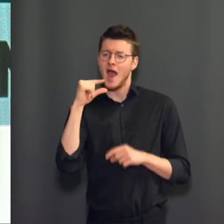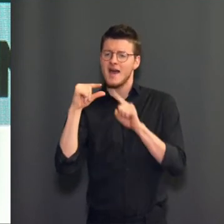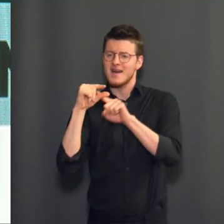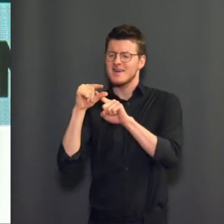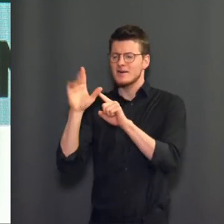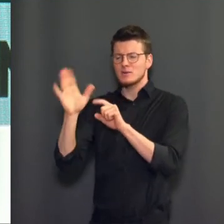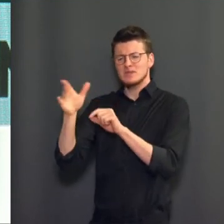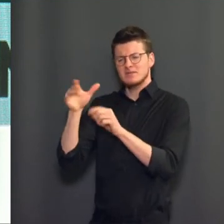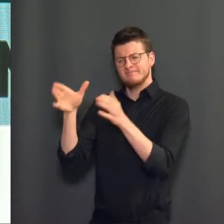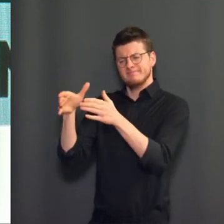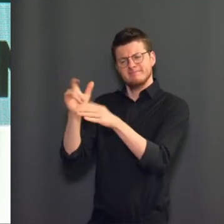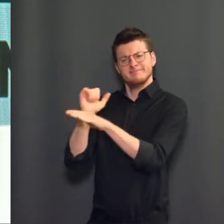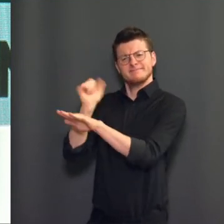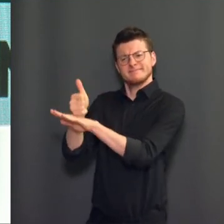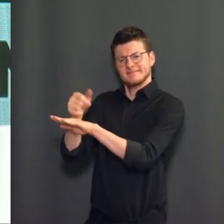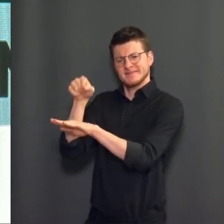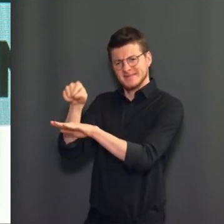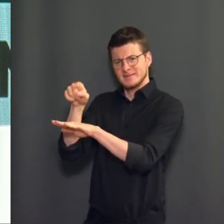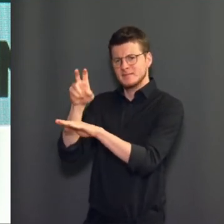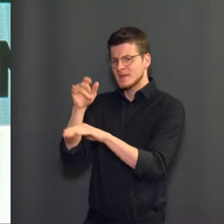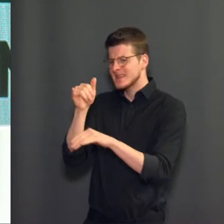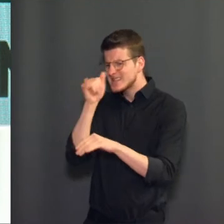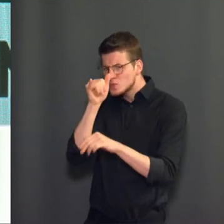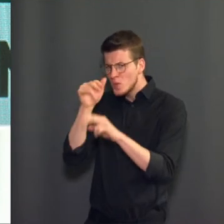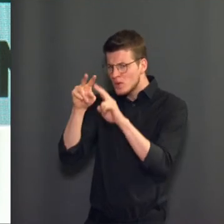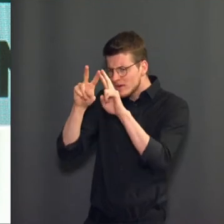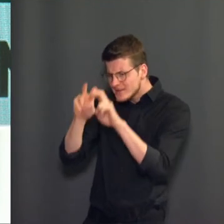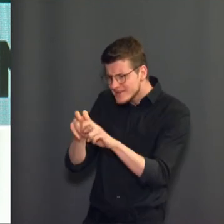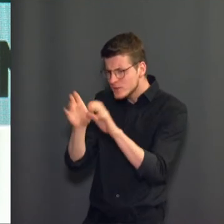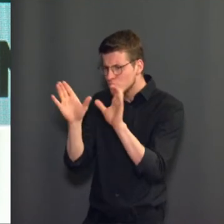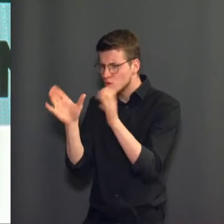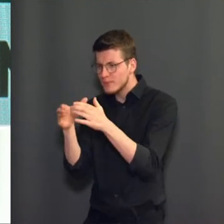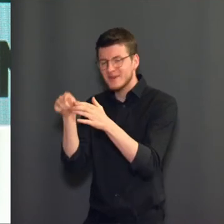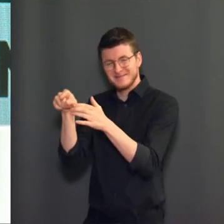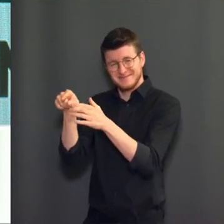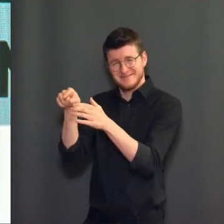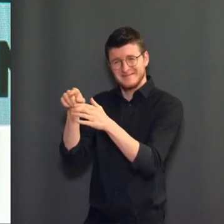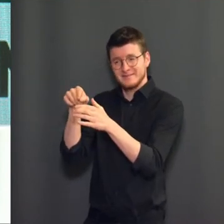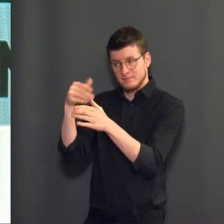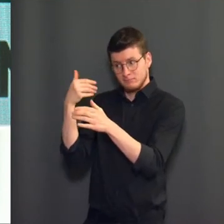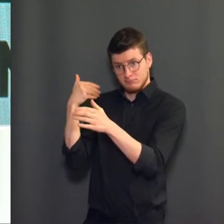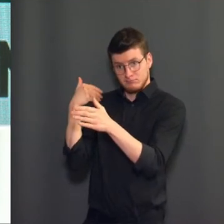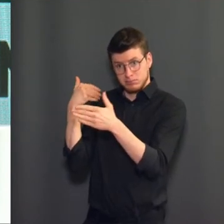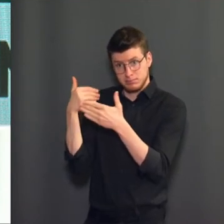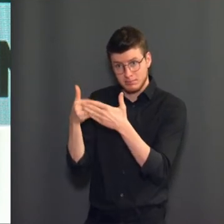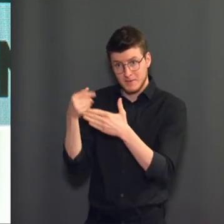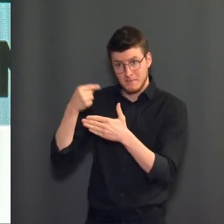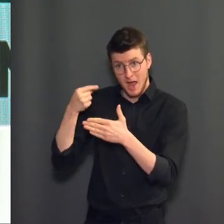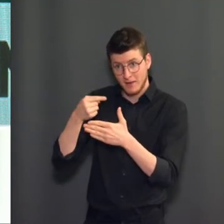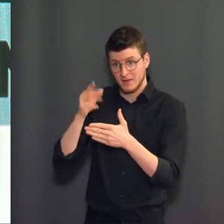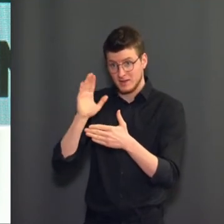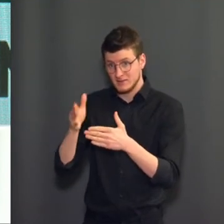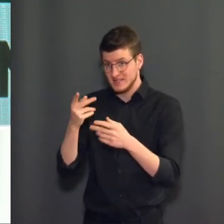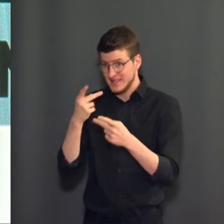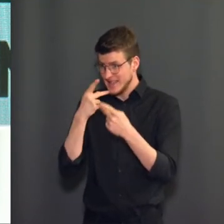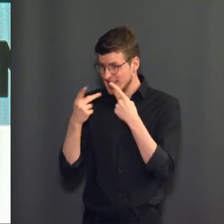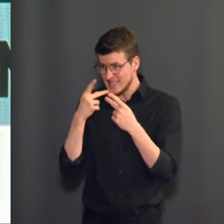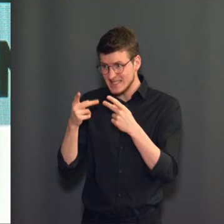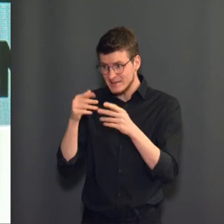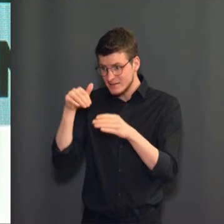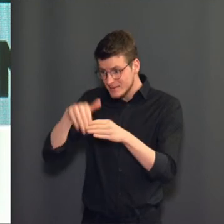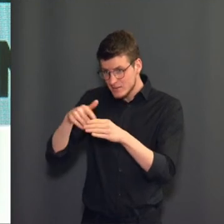De afgelopen maanden hebben we de capaciteit van PCR-testen in ons land aanzienlijk vergroot, waardoor we